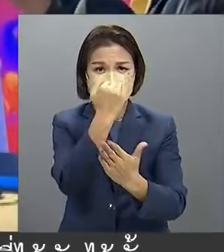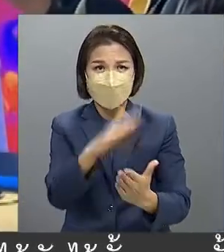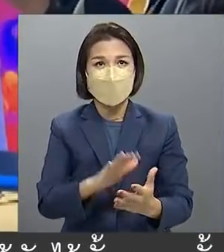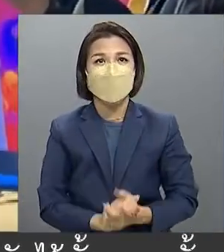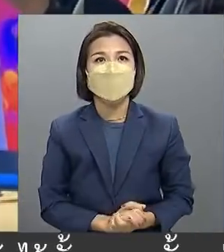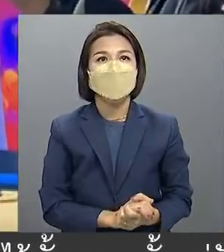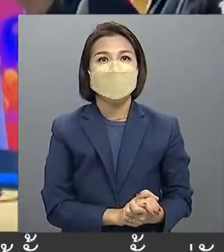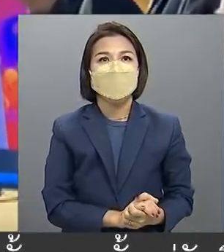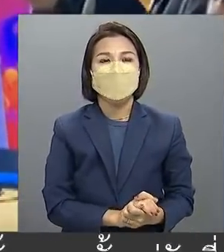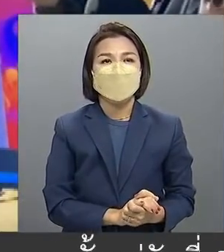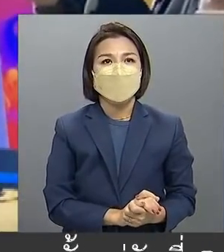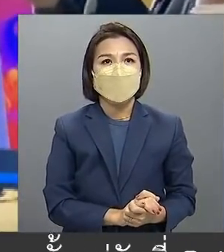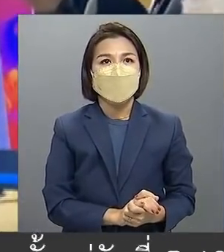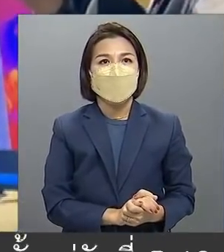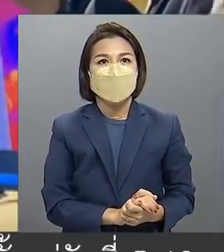็ น